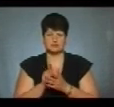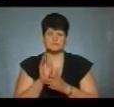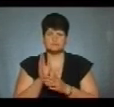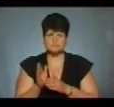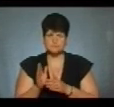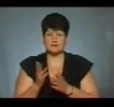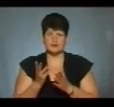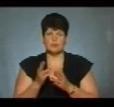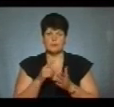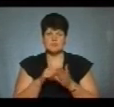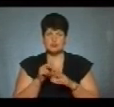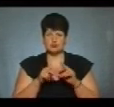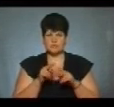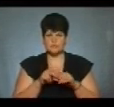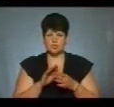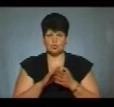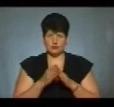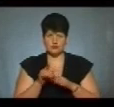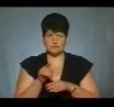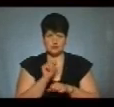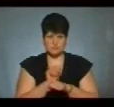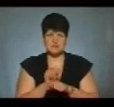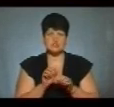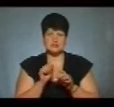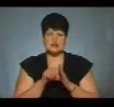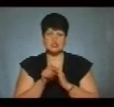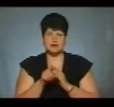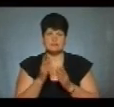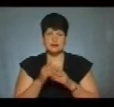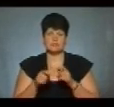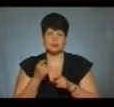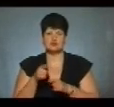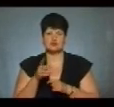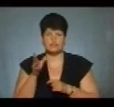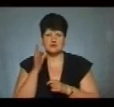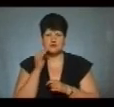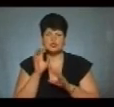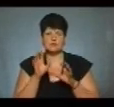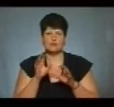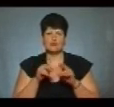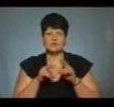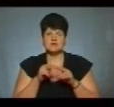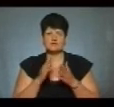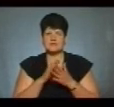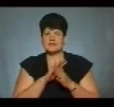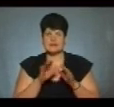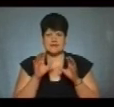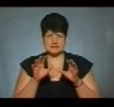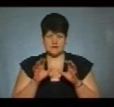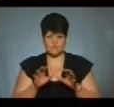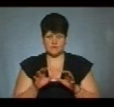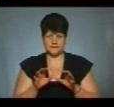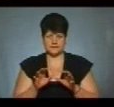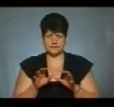якщо містобудівні умови зупинені, значить там є порушення. Що вважаєте, що в якій заведеться будівництво незаконне? Будь ласка, звертайтеся, хай роблять,